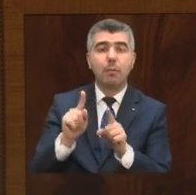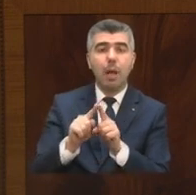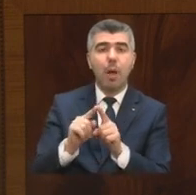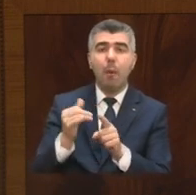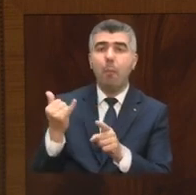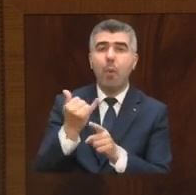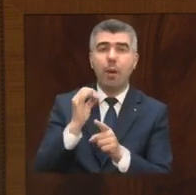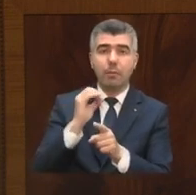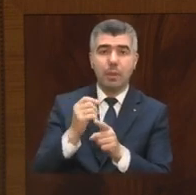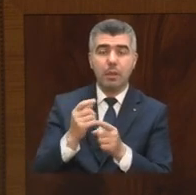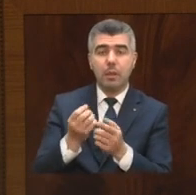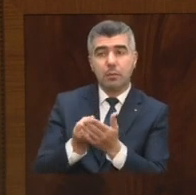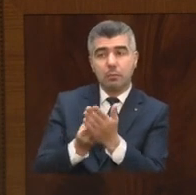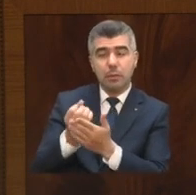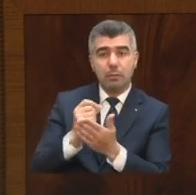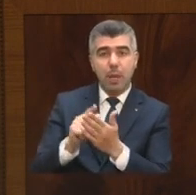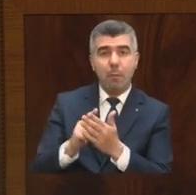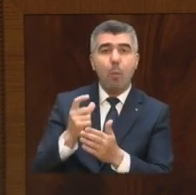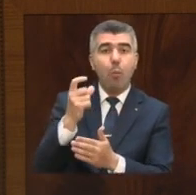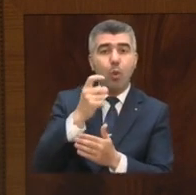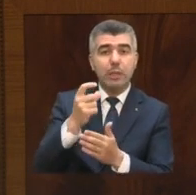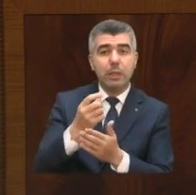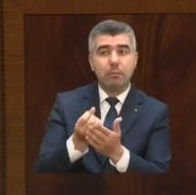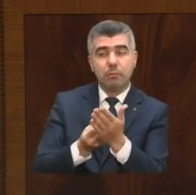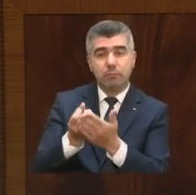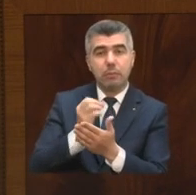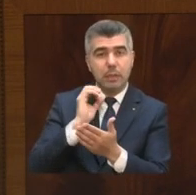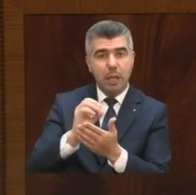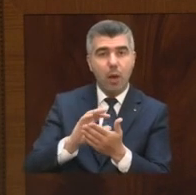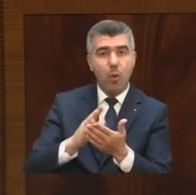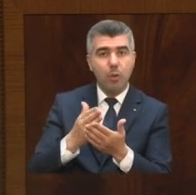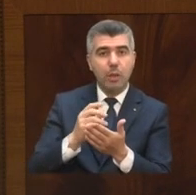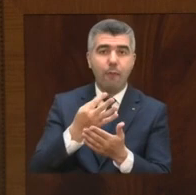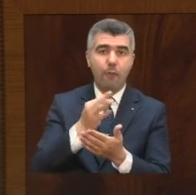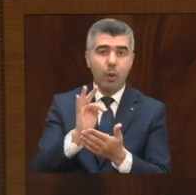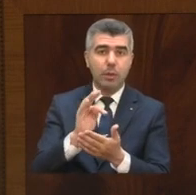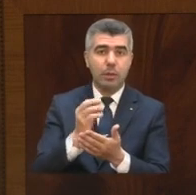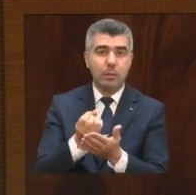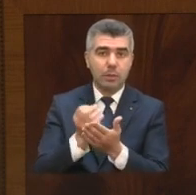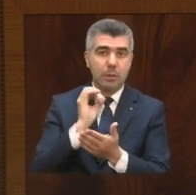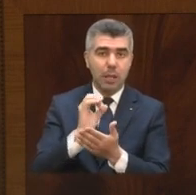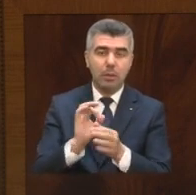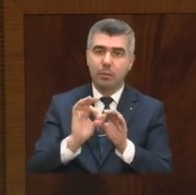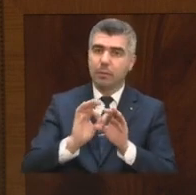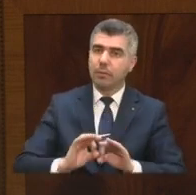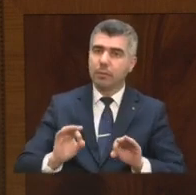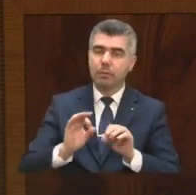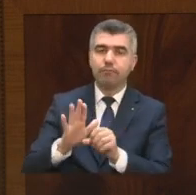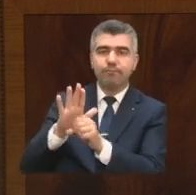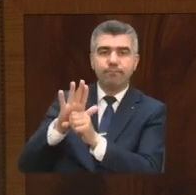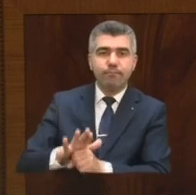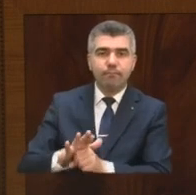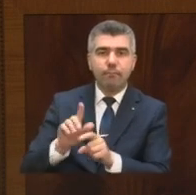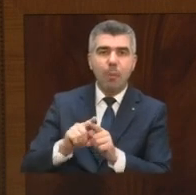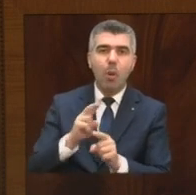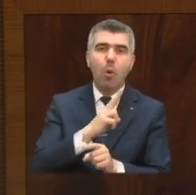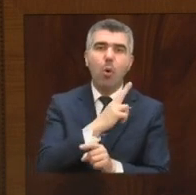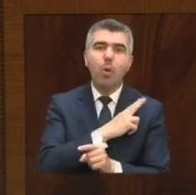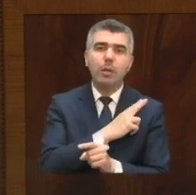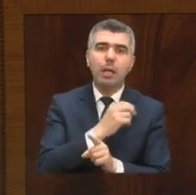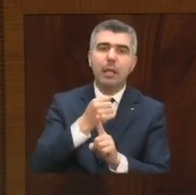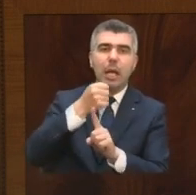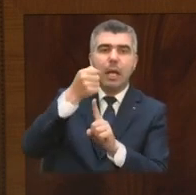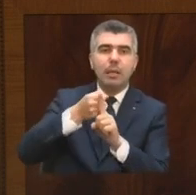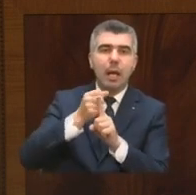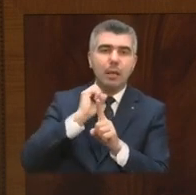واش غاندرسوا التربيه الاسلاميه وتخصص العربيه والفلسفه بالفرنسيه اصلاح الاقصى الاستاذ فاعل الاساسي في انجاح الاصلاح